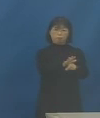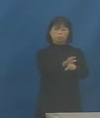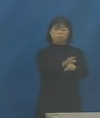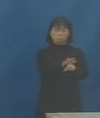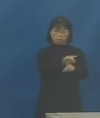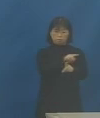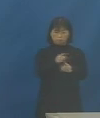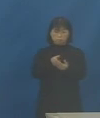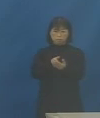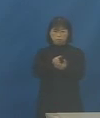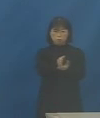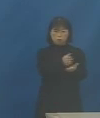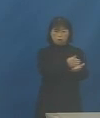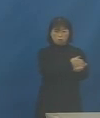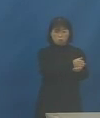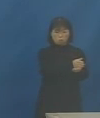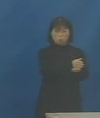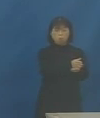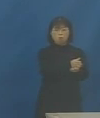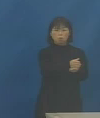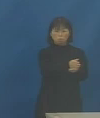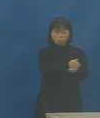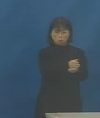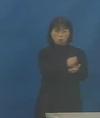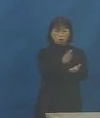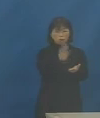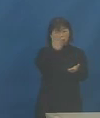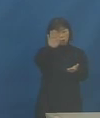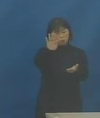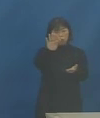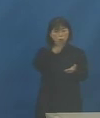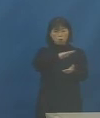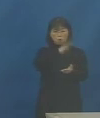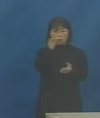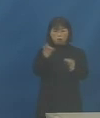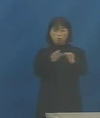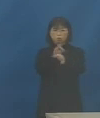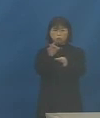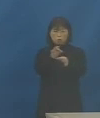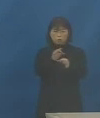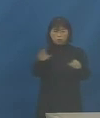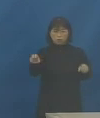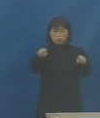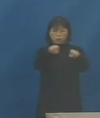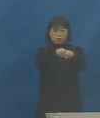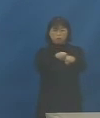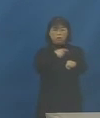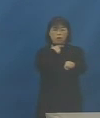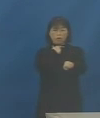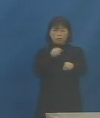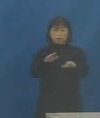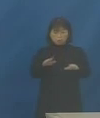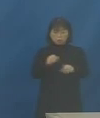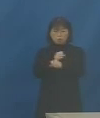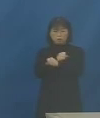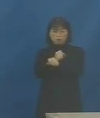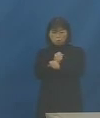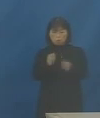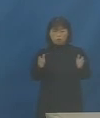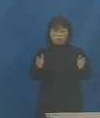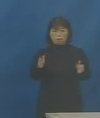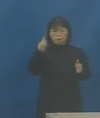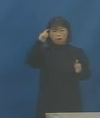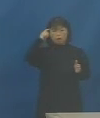スタートをさせそれを本格運用につなげていくま思考とさせていただきたいと思います